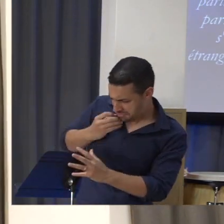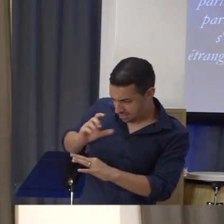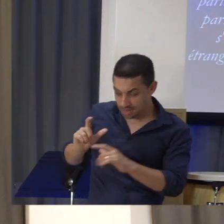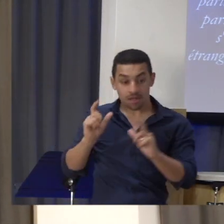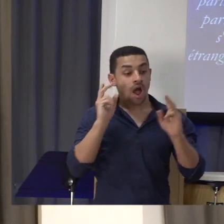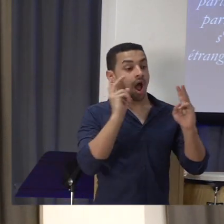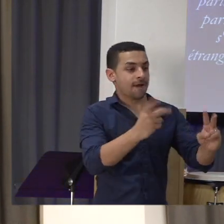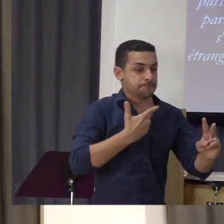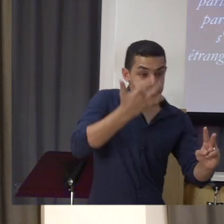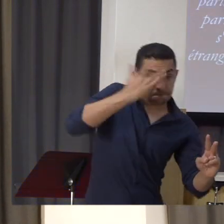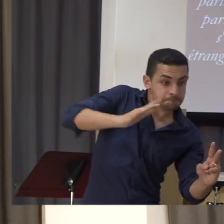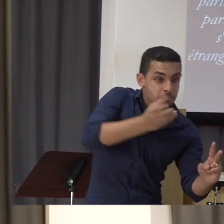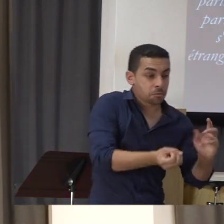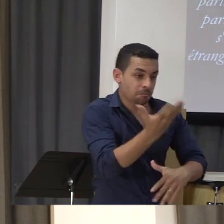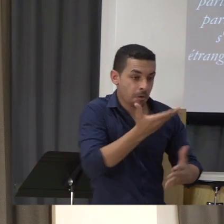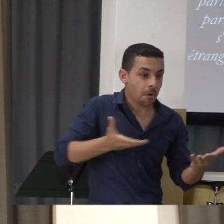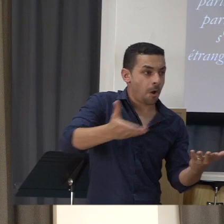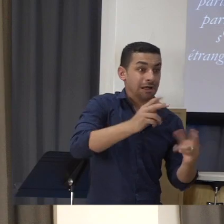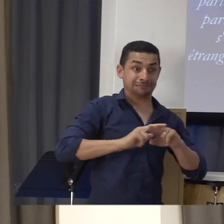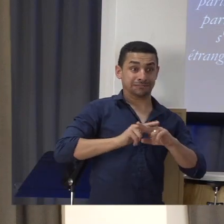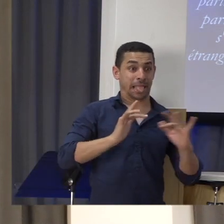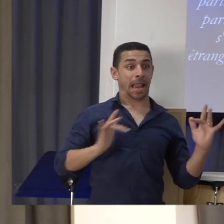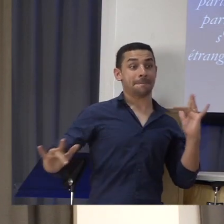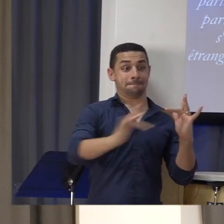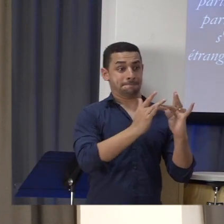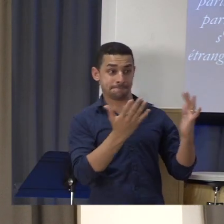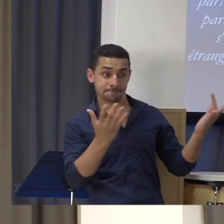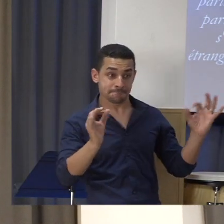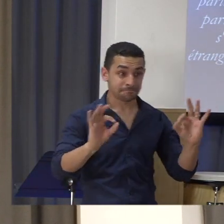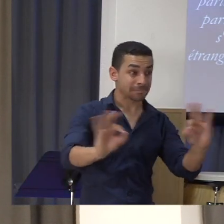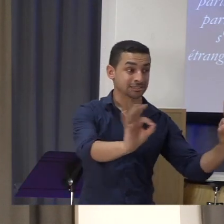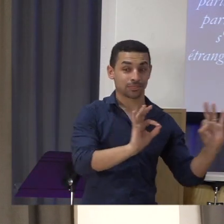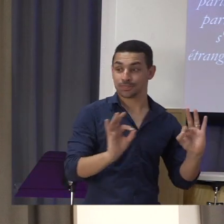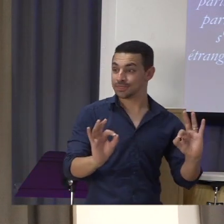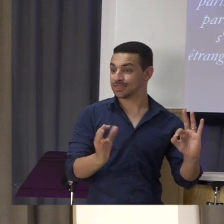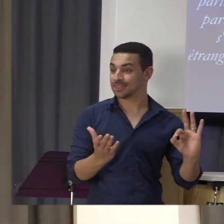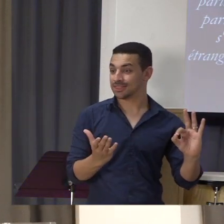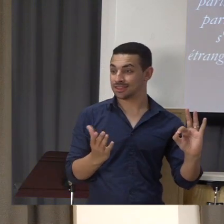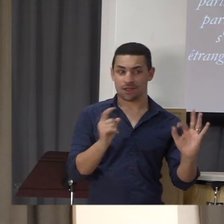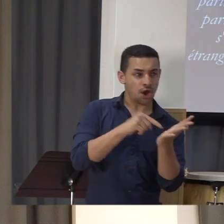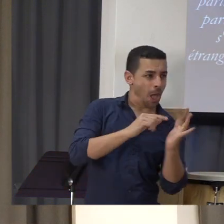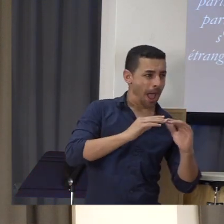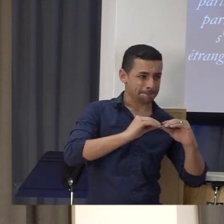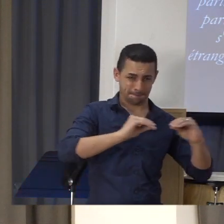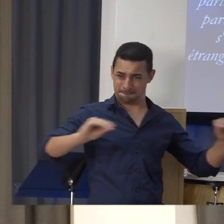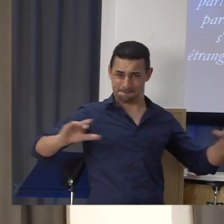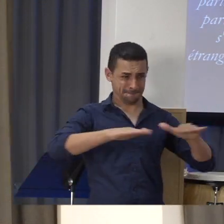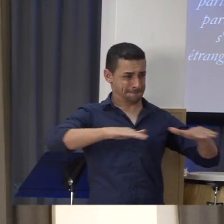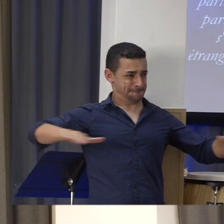arrives, ça va être ici. Et on regarde tout, il n'y a rien, il n'y a personne. Un lieu désertique.